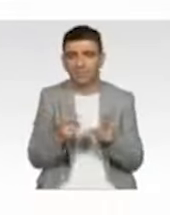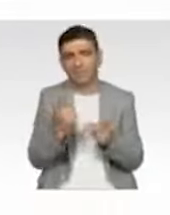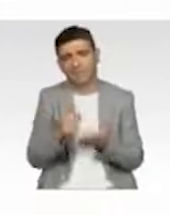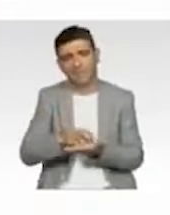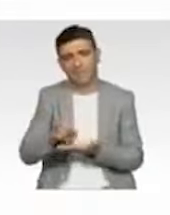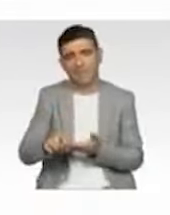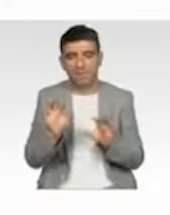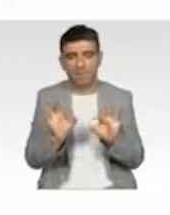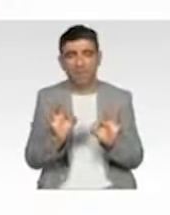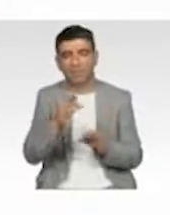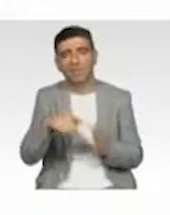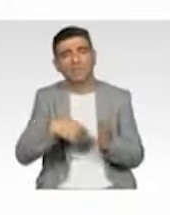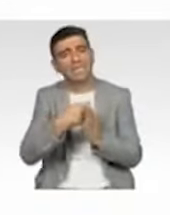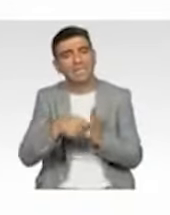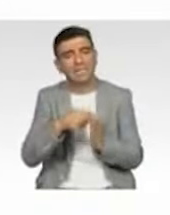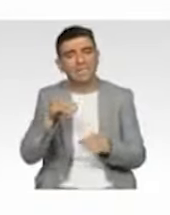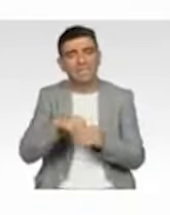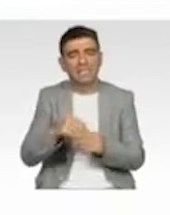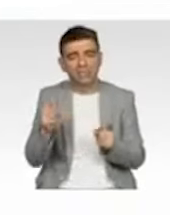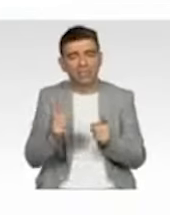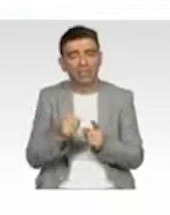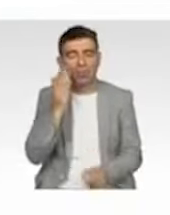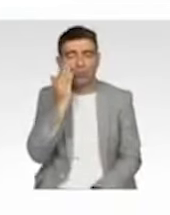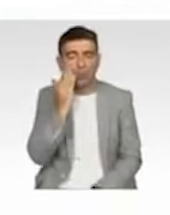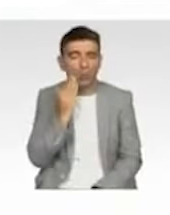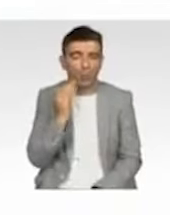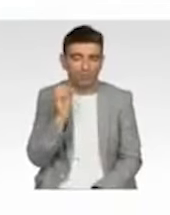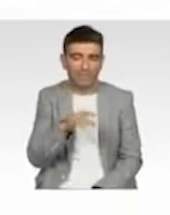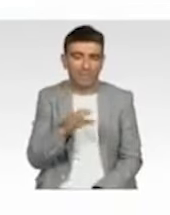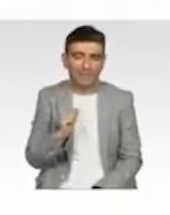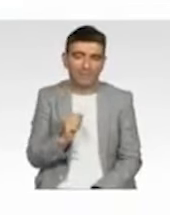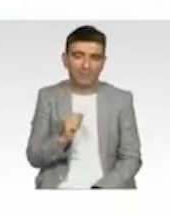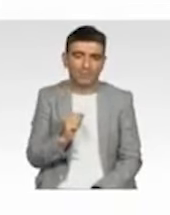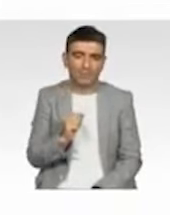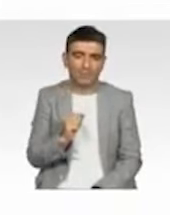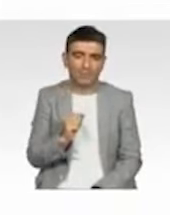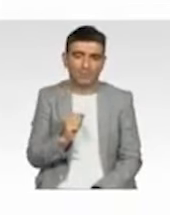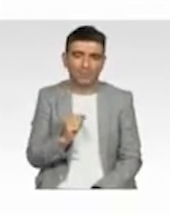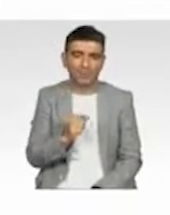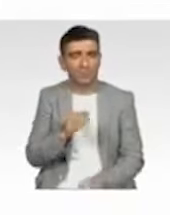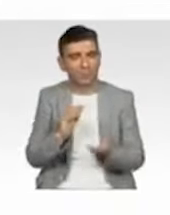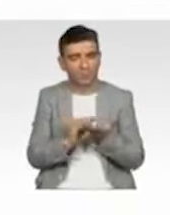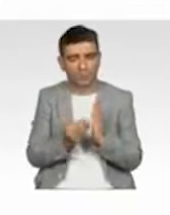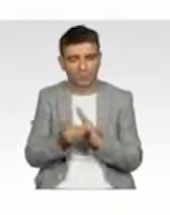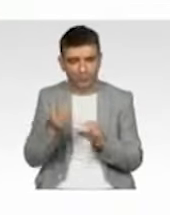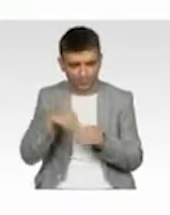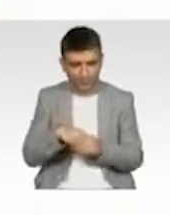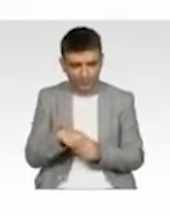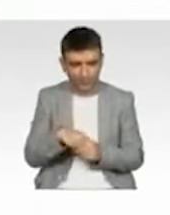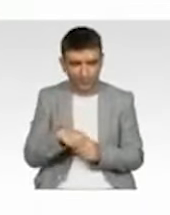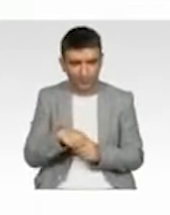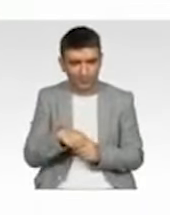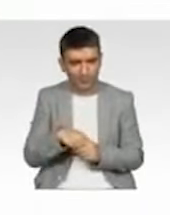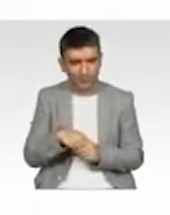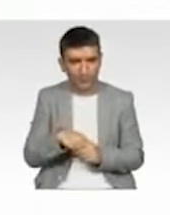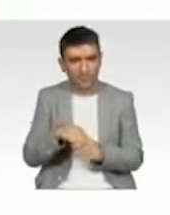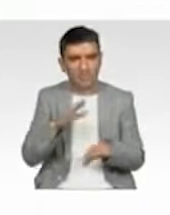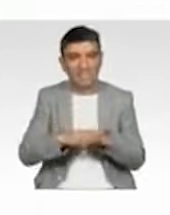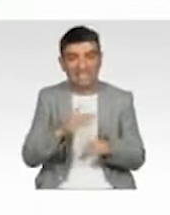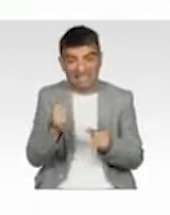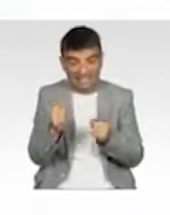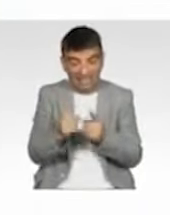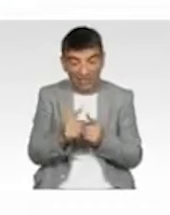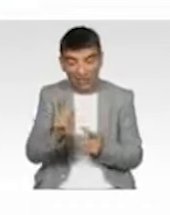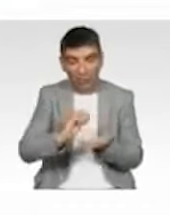da başlayayım. Kıymamın içerisine ince bulgurumu atıyorum. Tamam. Sonra soğanımı koyuyorum. Bunu ince tarafından yaparsanız daha iyi